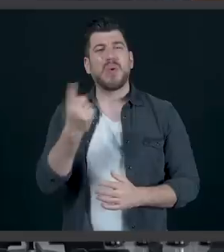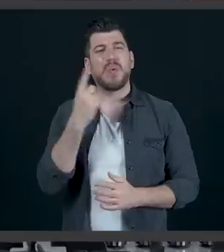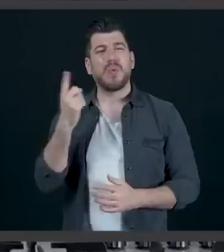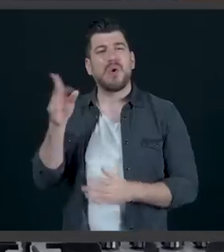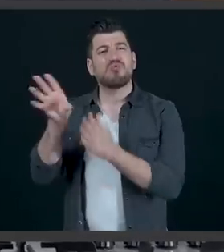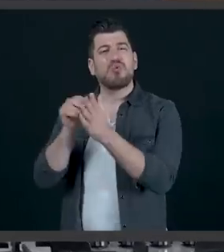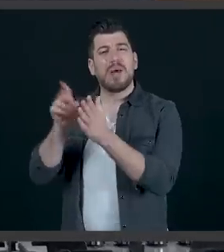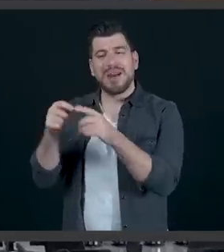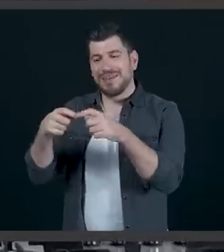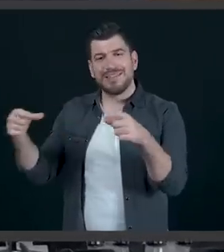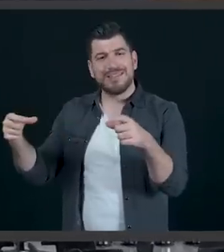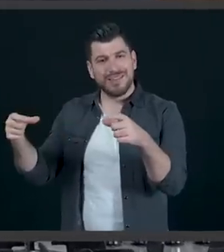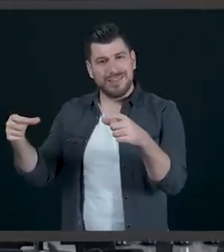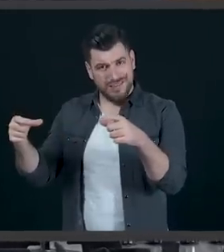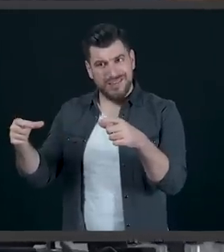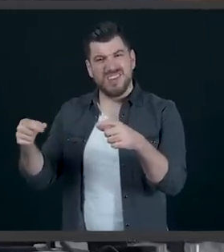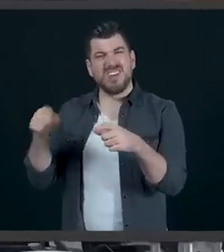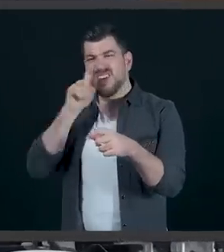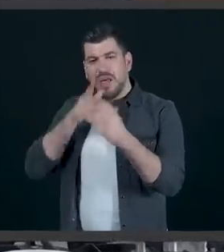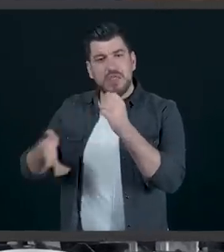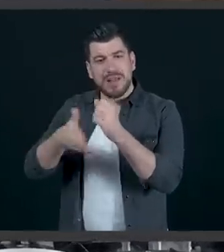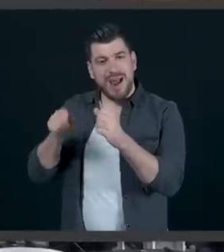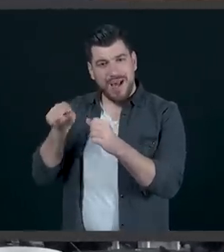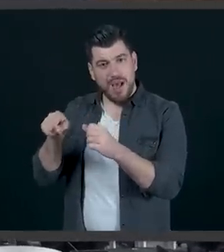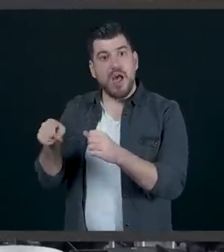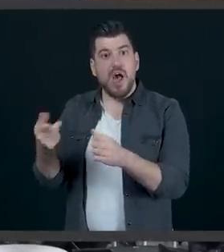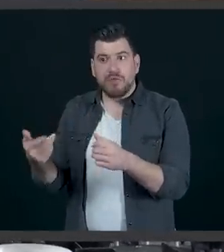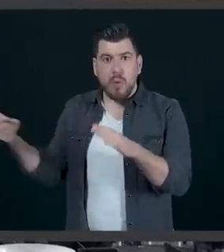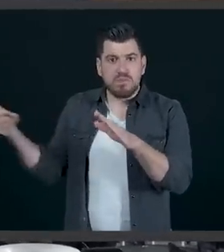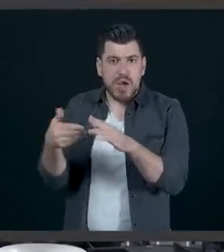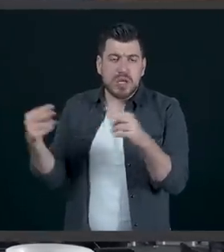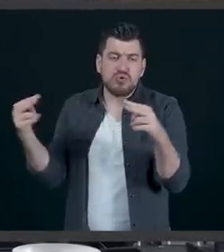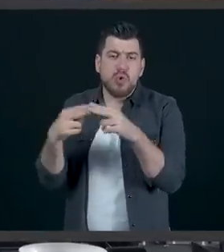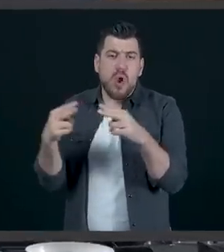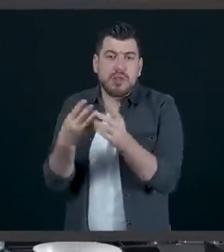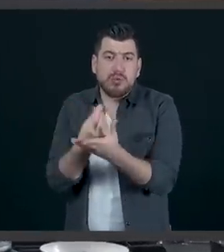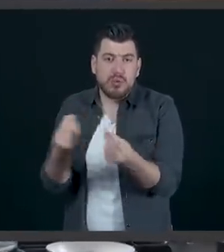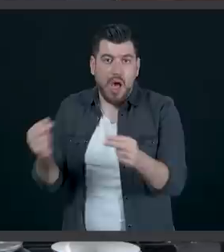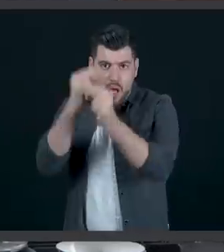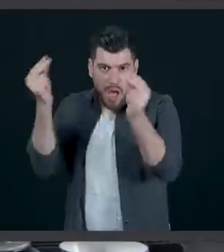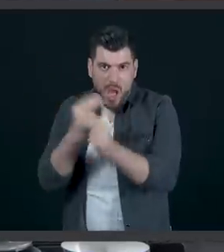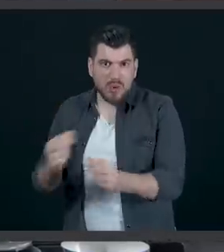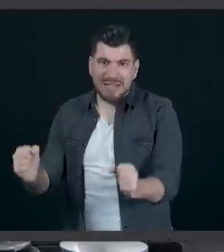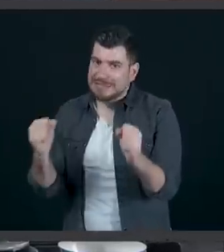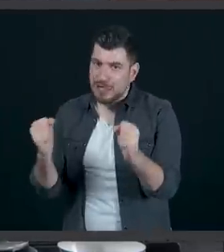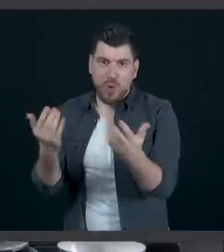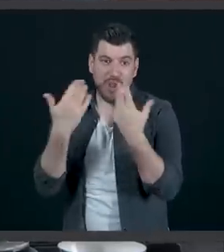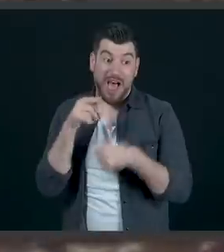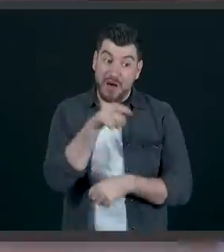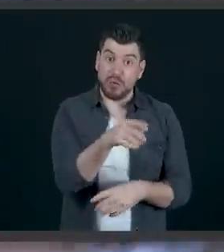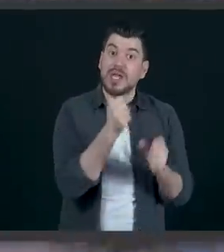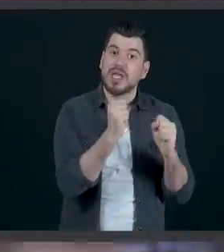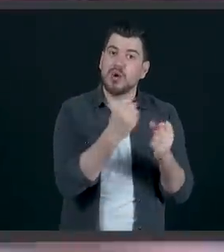μπάρες δημητριακών από το σούπερ μάρκετ και έχουν τόσο πολύ ζάχαρη, τόσο πολύ σοκολάτα που τελικά δεν είναι κάτι υγιεινό. Εδώ πέρα είναι άκρος υγιεινό.